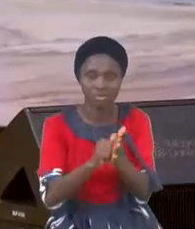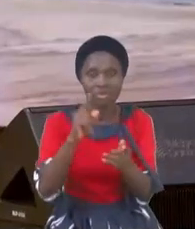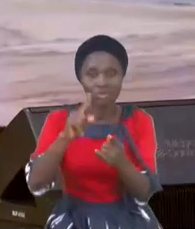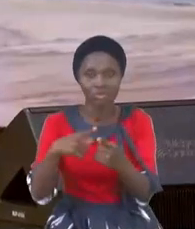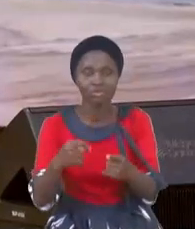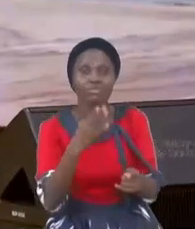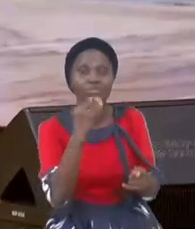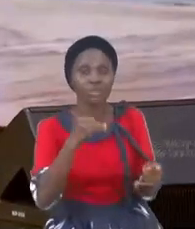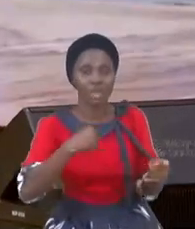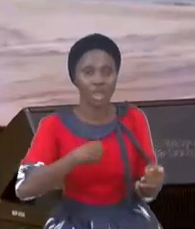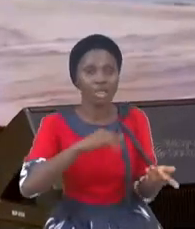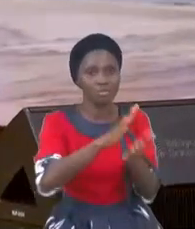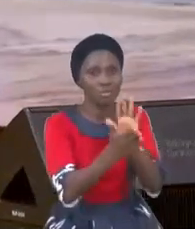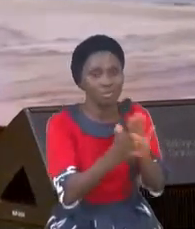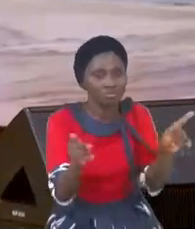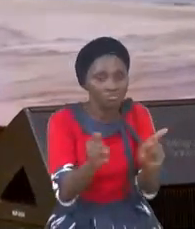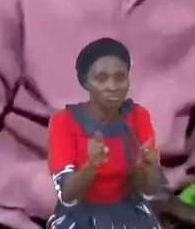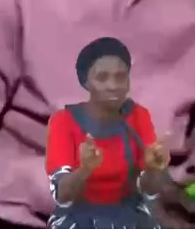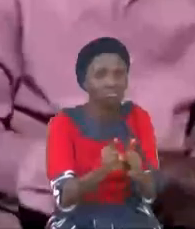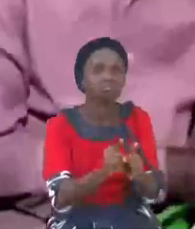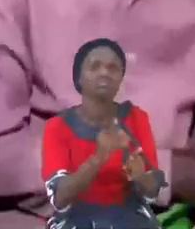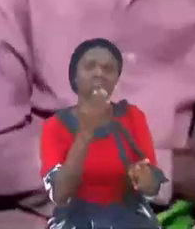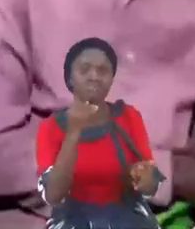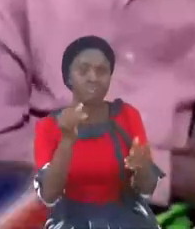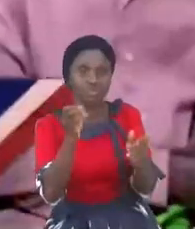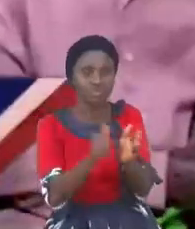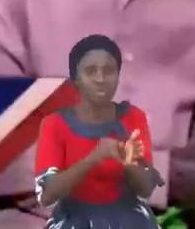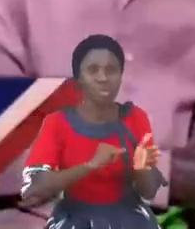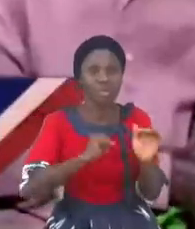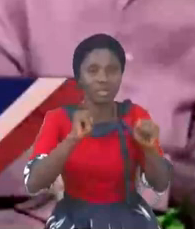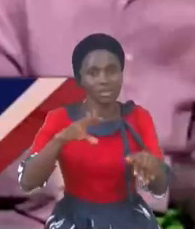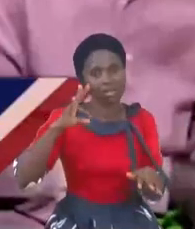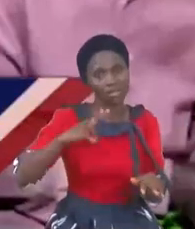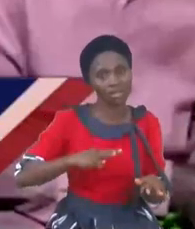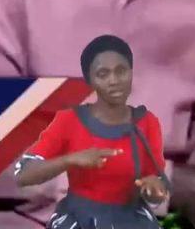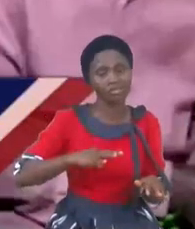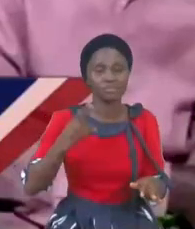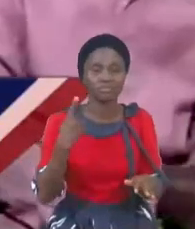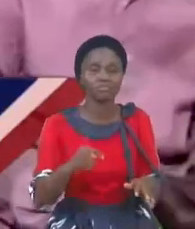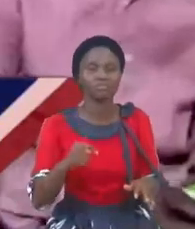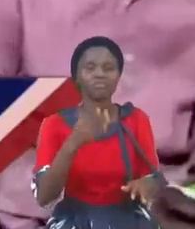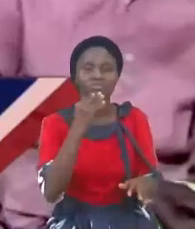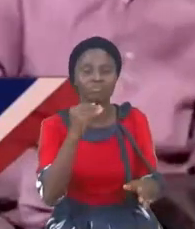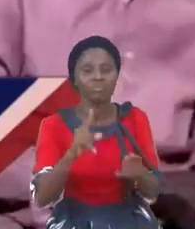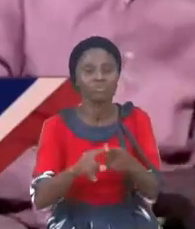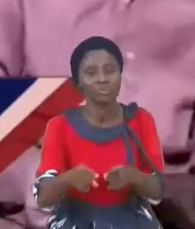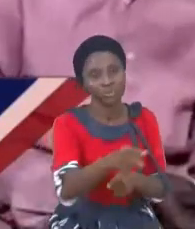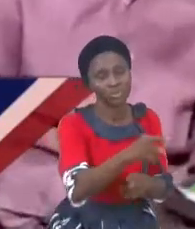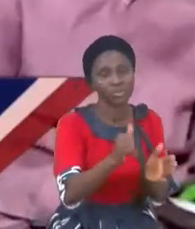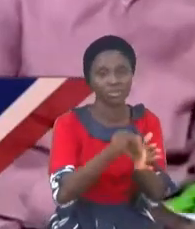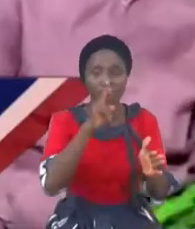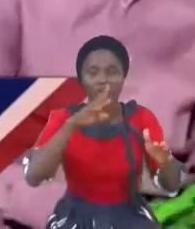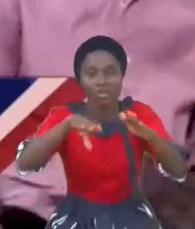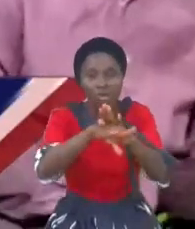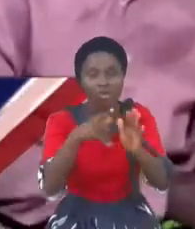comme Juif afin de gagner les Juifs, avec ceux qui sont sous la loi comme sous la loi, quoique je ne